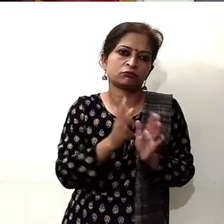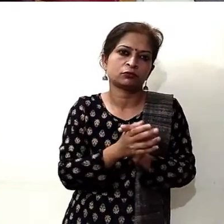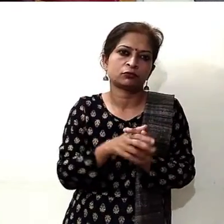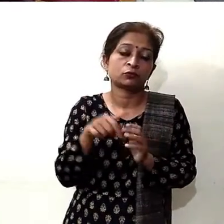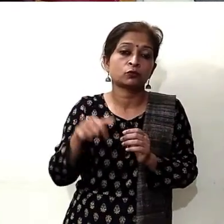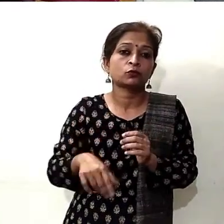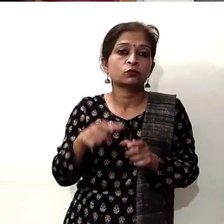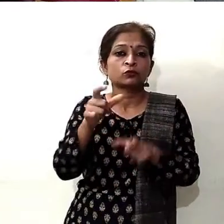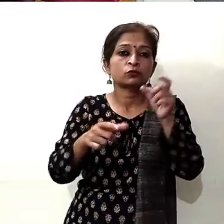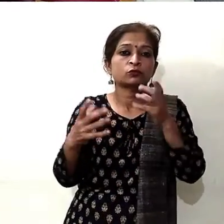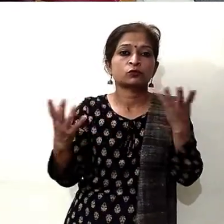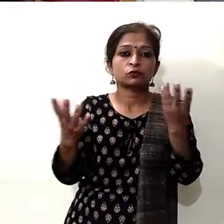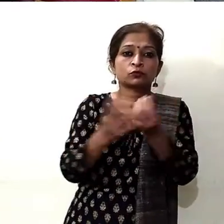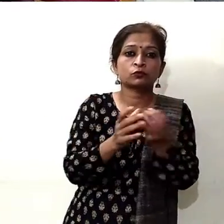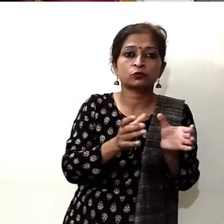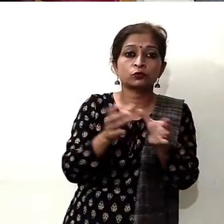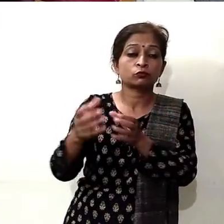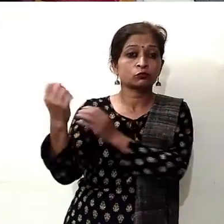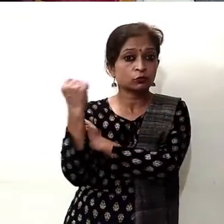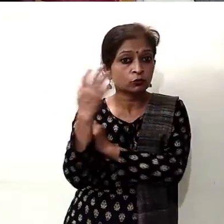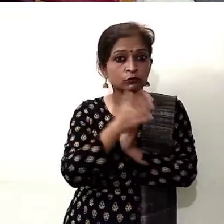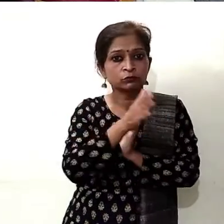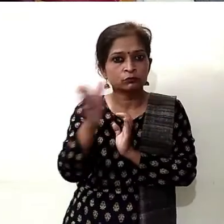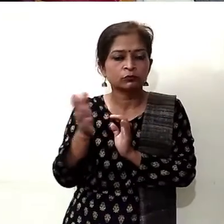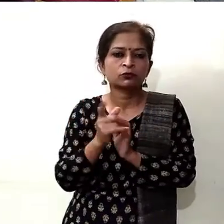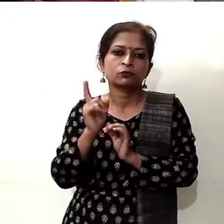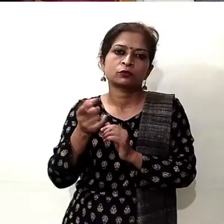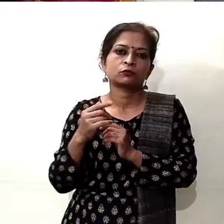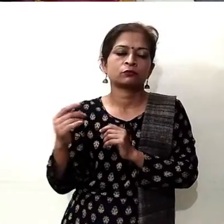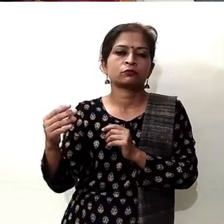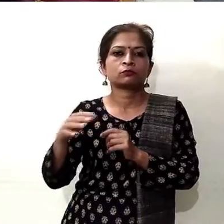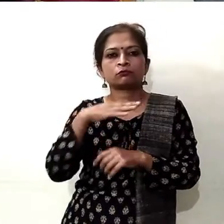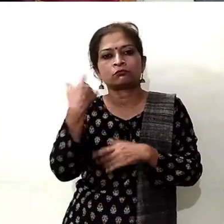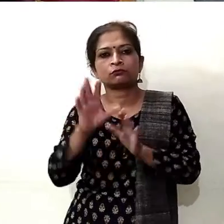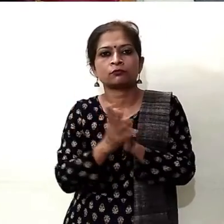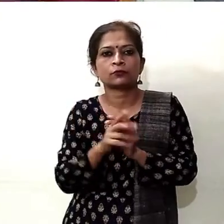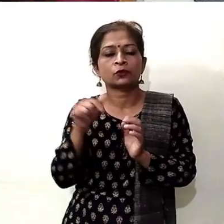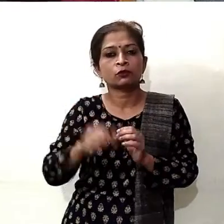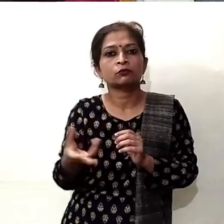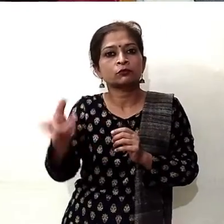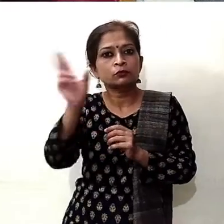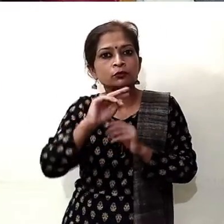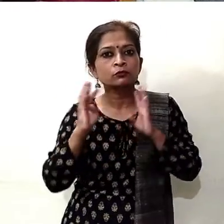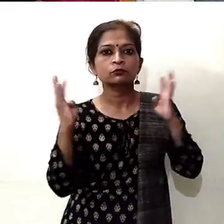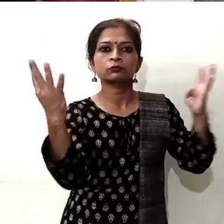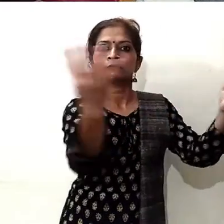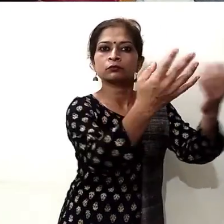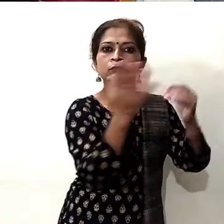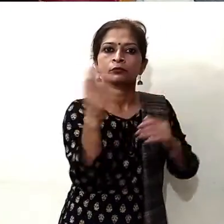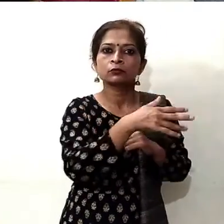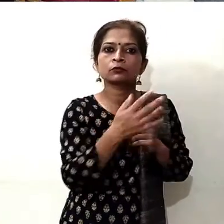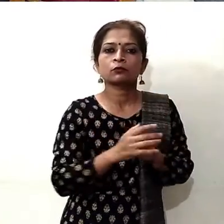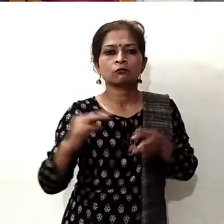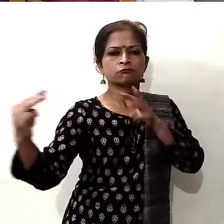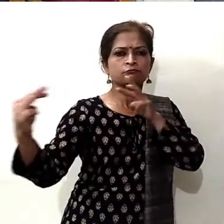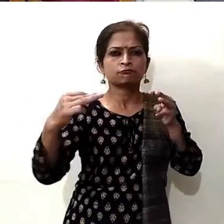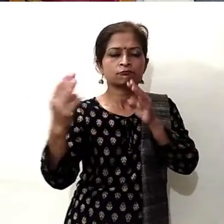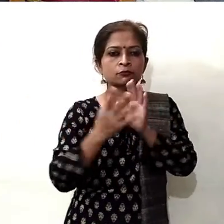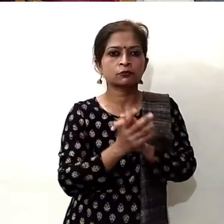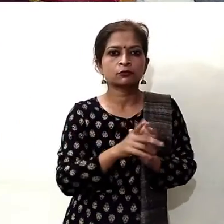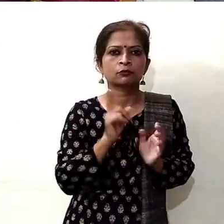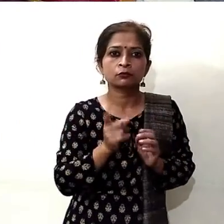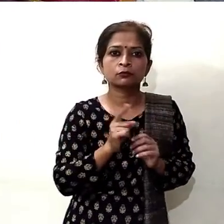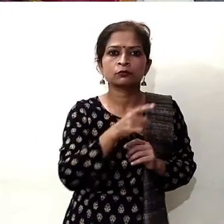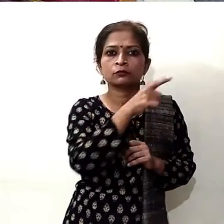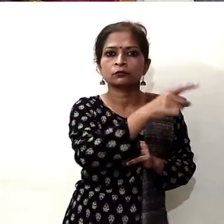मजबूत गए थे लोग। फिर घेराबंदी कर दी इन्होंने, युद्ध के लिए ललकारा। इनके पास इतना भोजन सामग्री अब नहीं था।